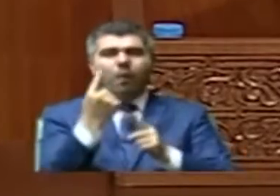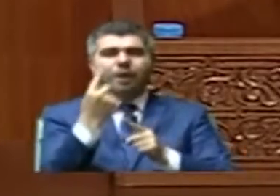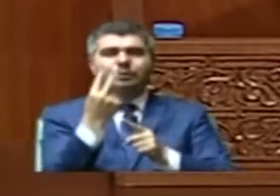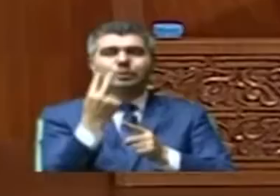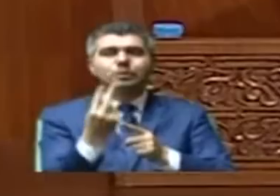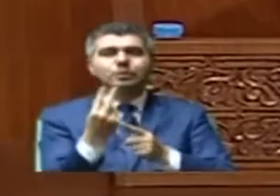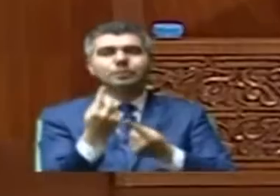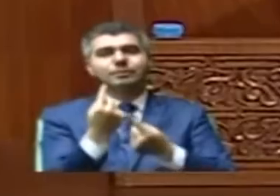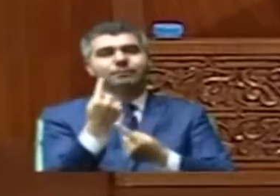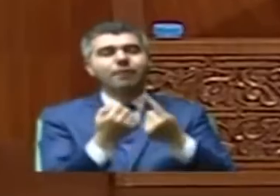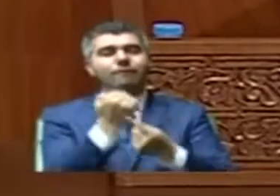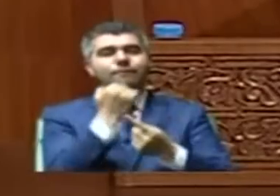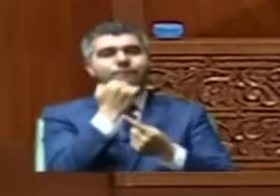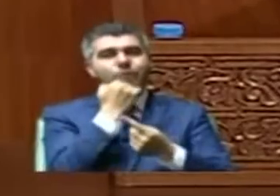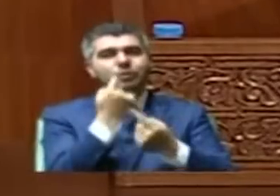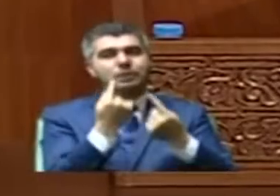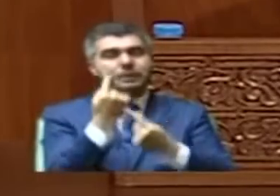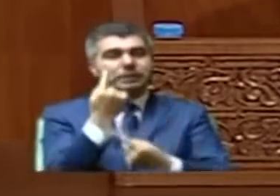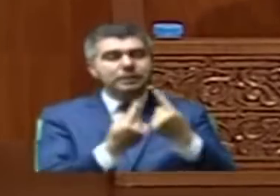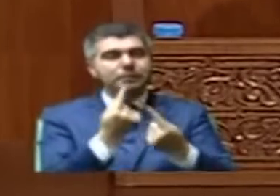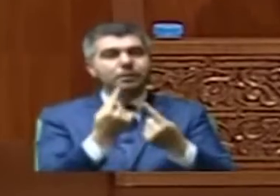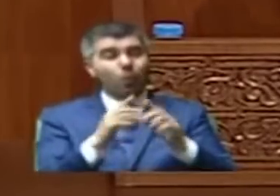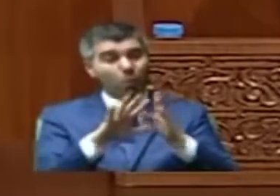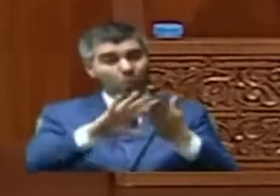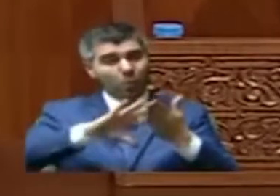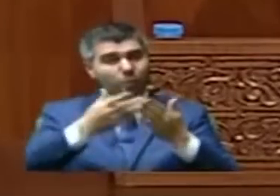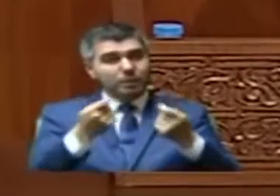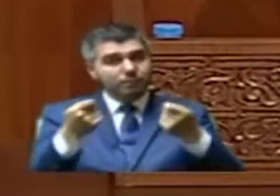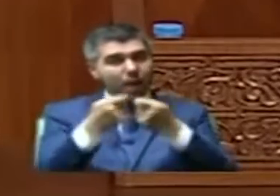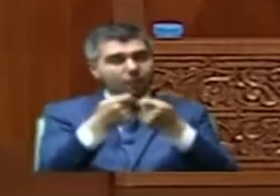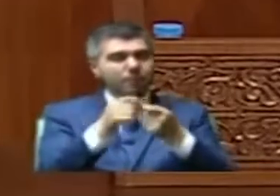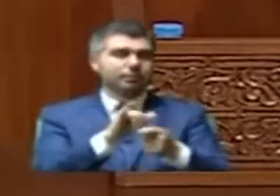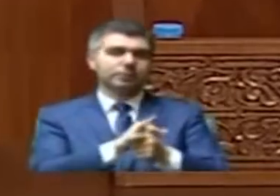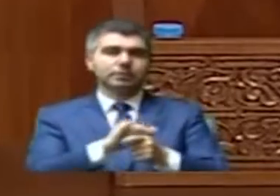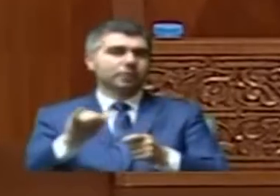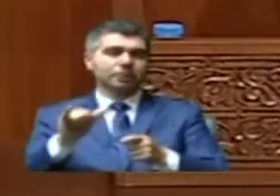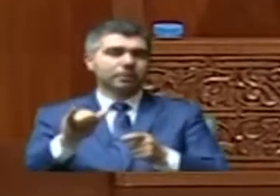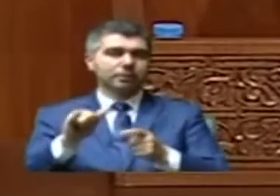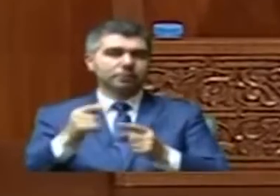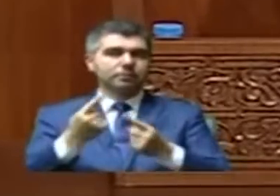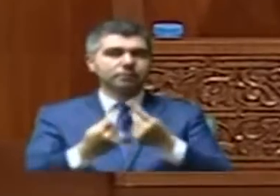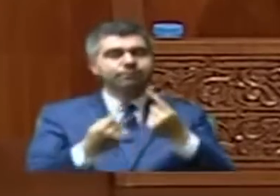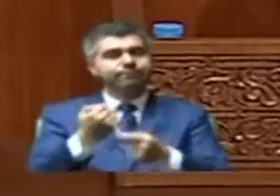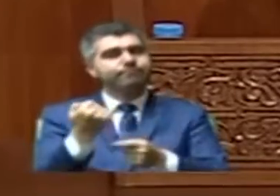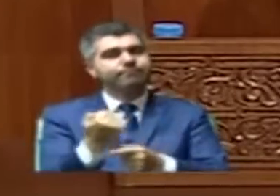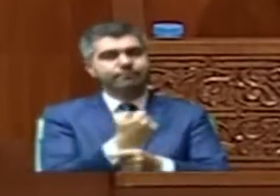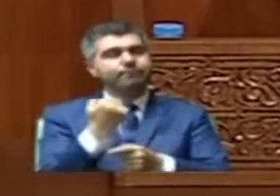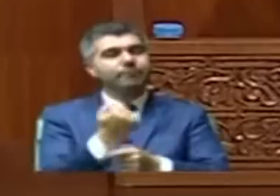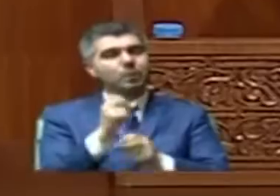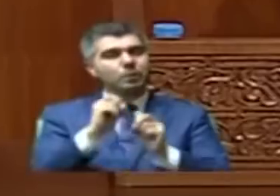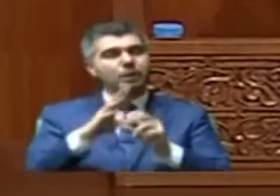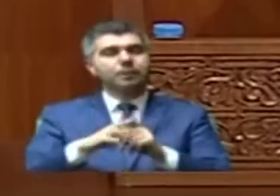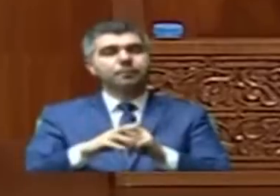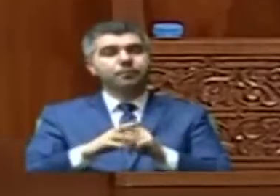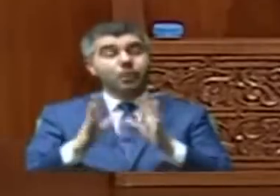حادثتين، أحياناً تقع أمور فوق القدرة وقع واحد شوية التعطر، هذا كاين.